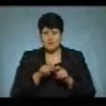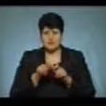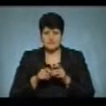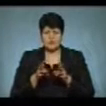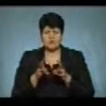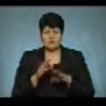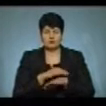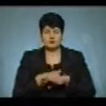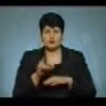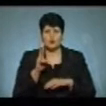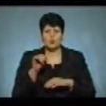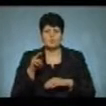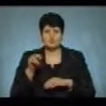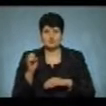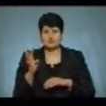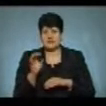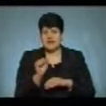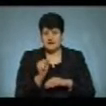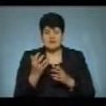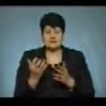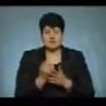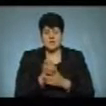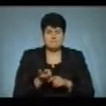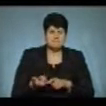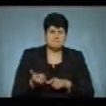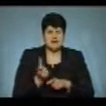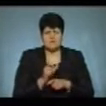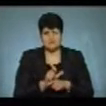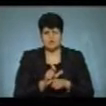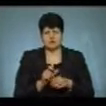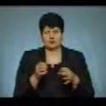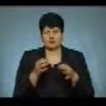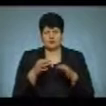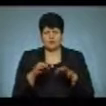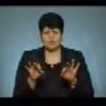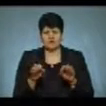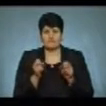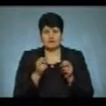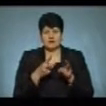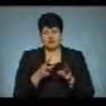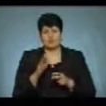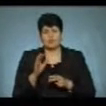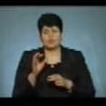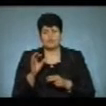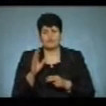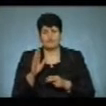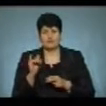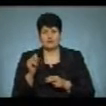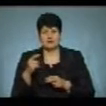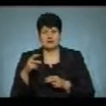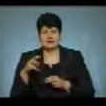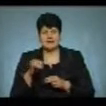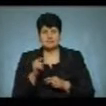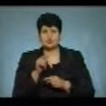на вулиці Купчинського, 14А, і виявила перевищення гранично допустимих викидів оксиду вуглецю. Тоді директора товариства